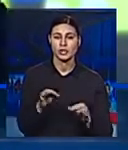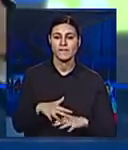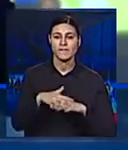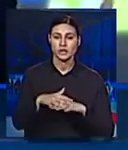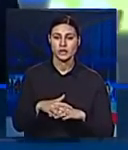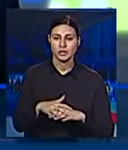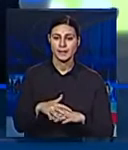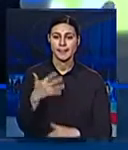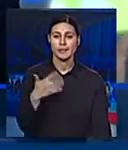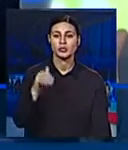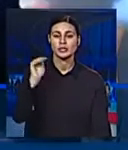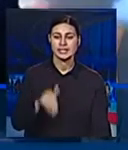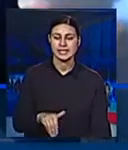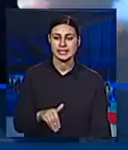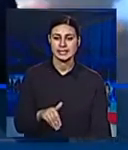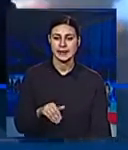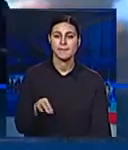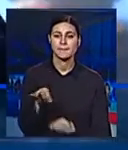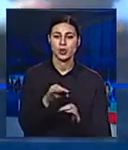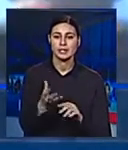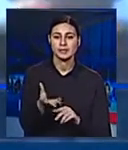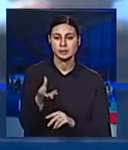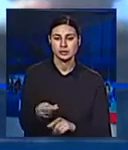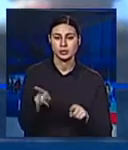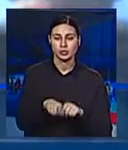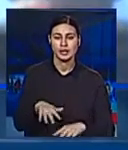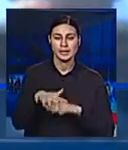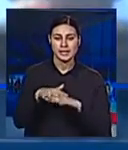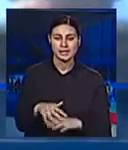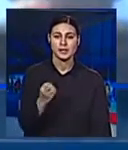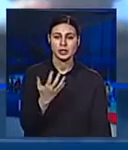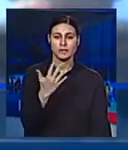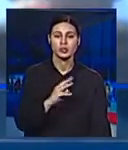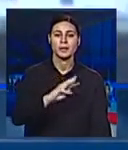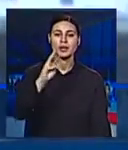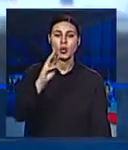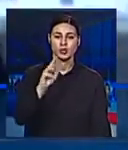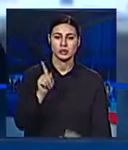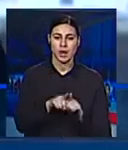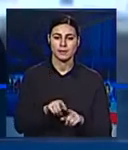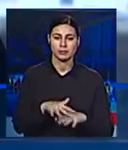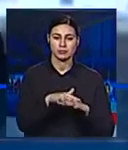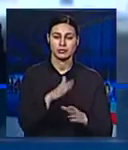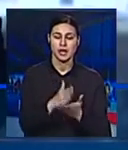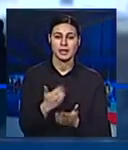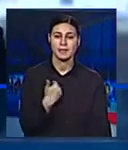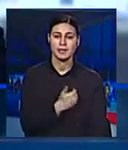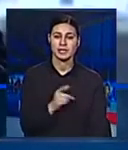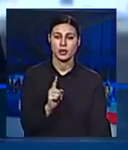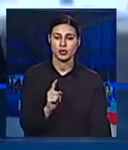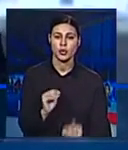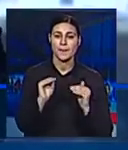მიდის 50000-იან პროექტებზე დაფინანსება და მიდის 5 მილიონიან პროექტებზე დაფინანსება. ჩვენ გვინდა, რომ